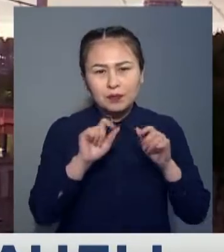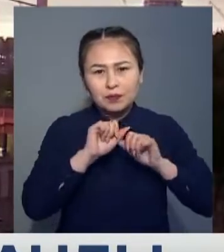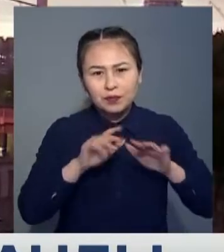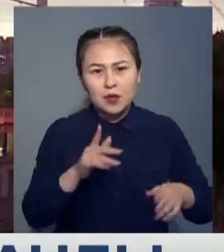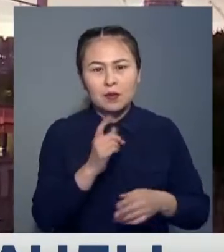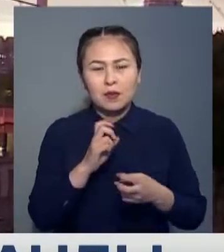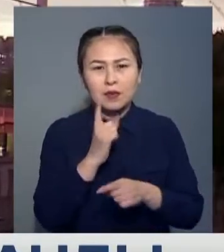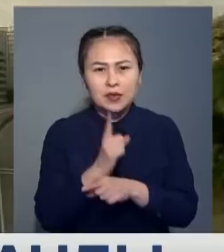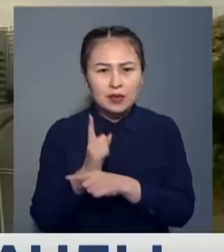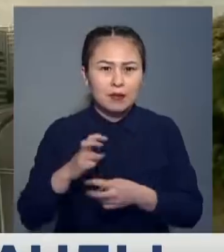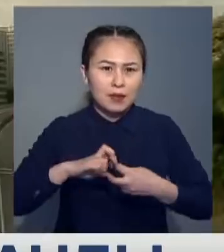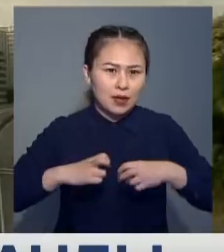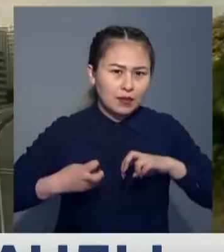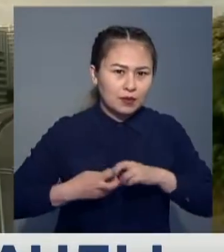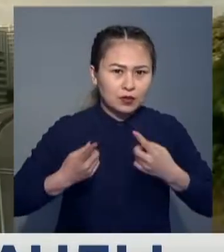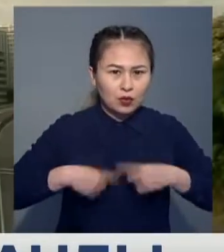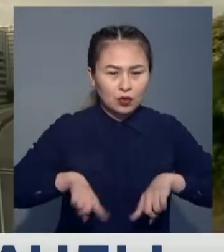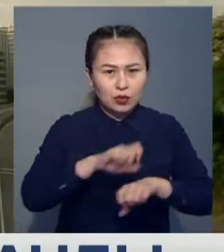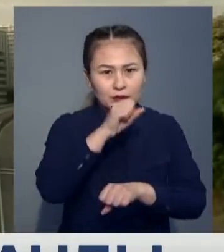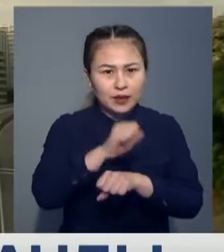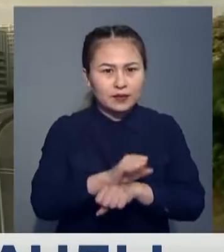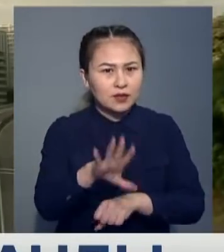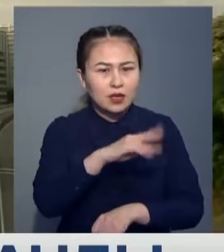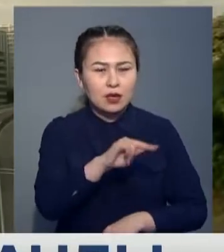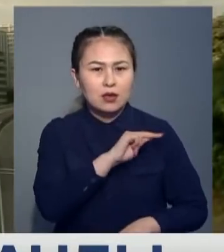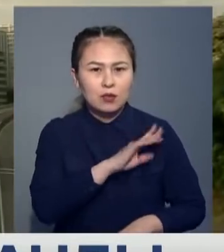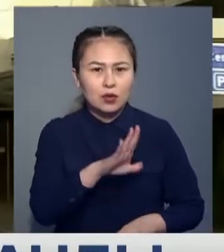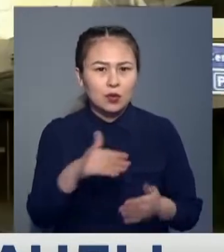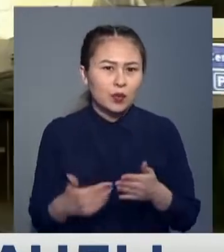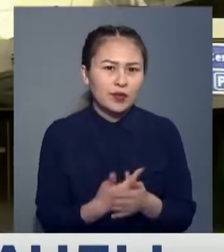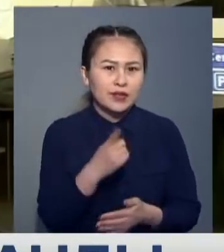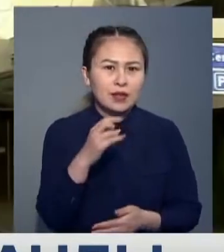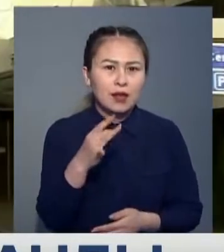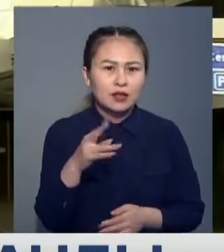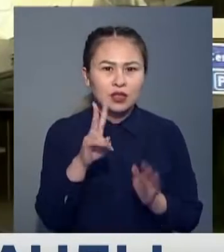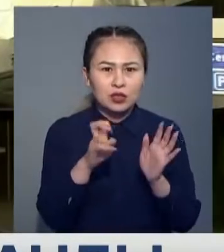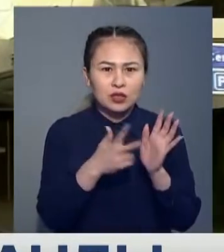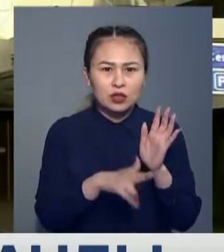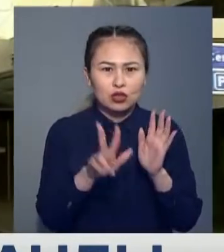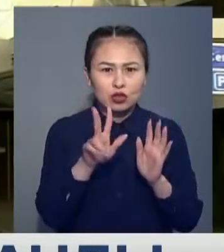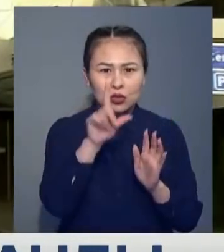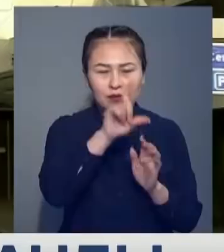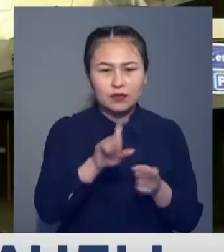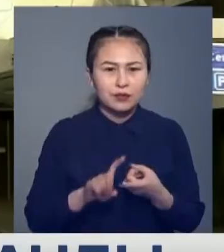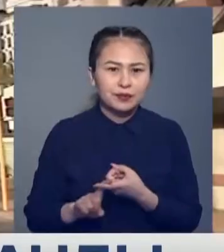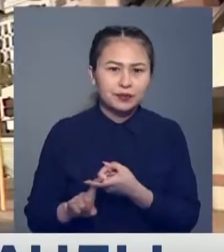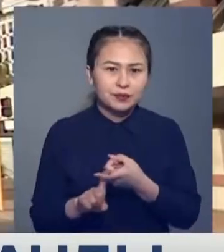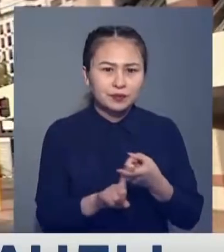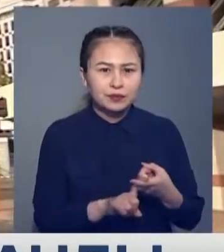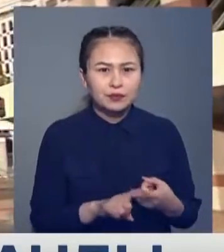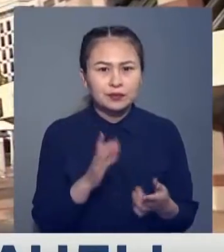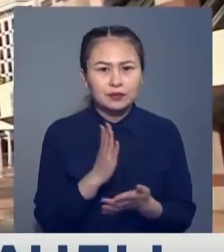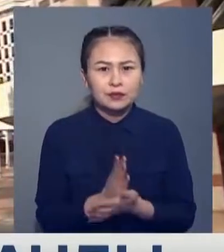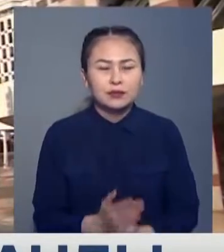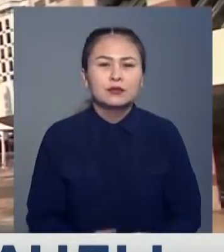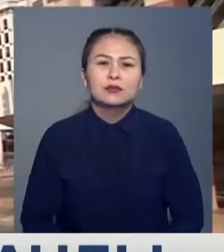таралуына тосқауыл қою үшін барлық мекеме жұмысын тоқтатты. Айта кетейік, бүгінде Жаңа Зеландияда 283 адам вирус